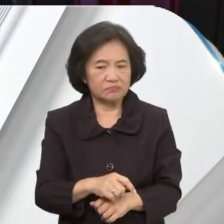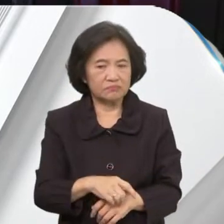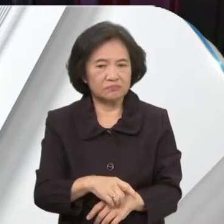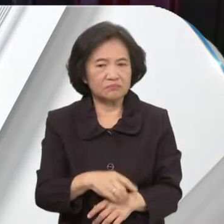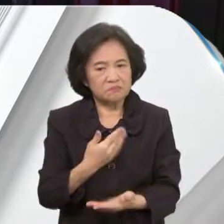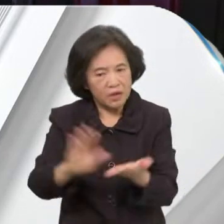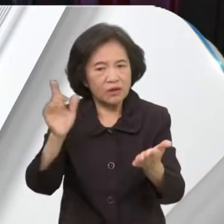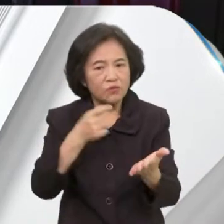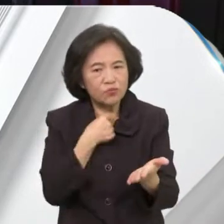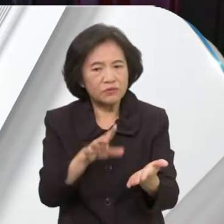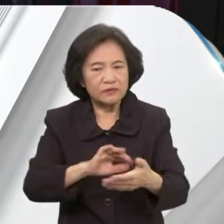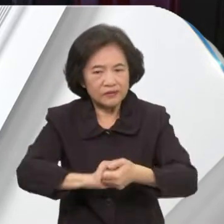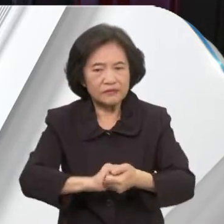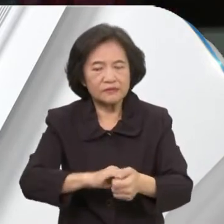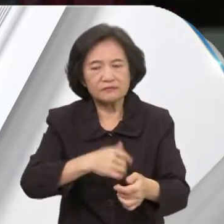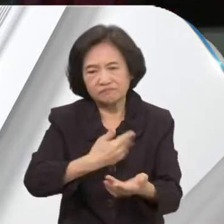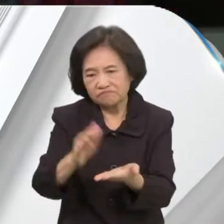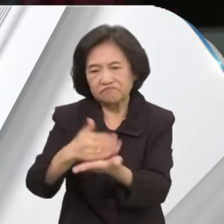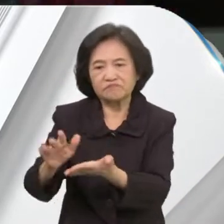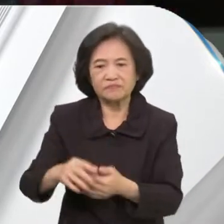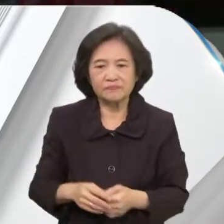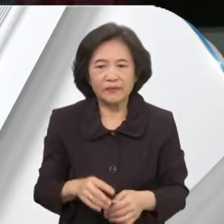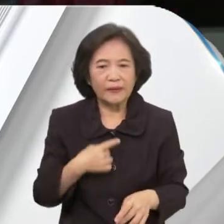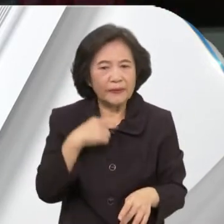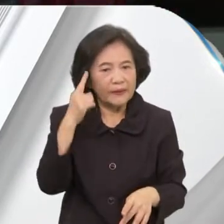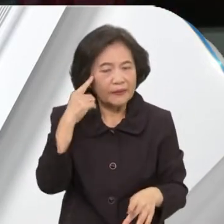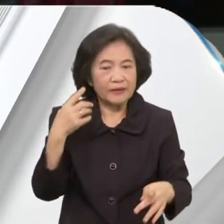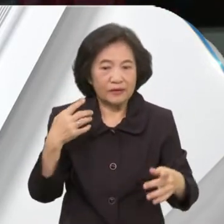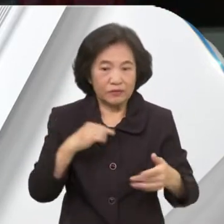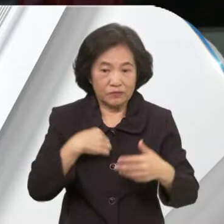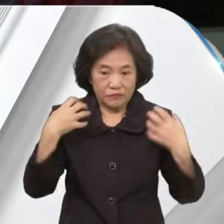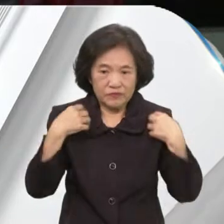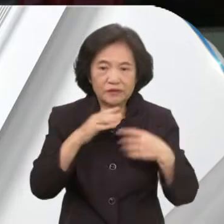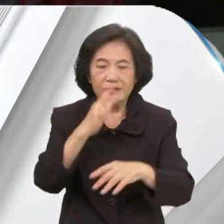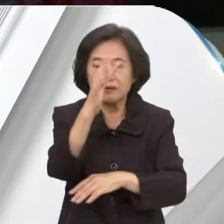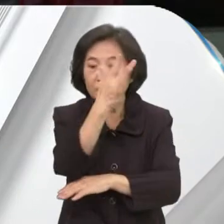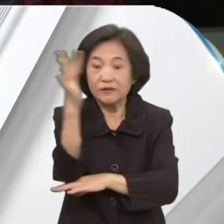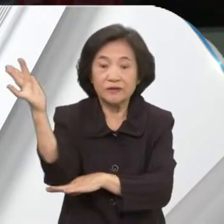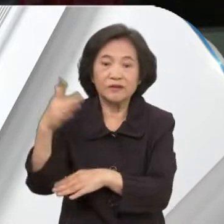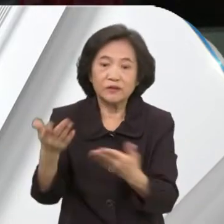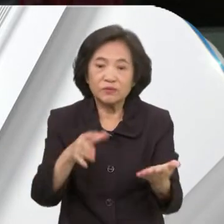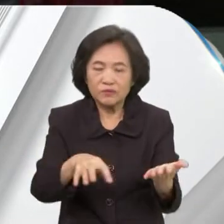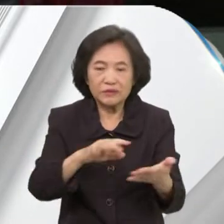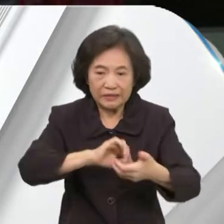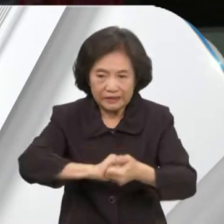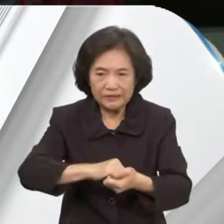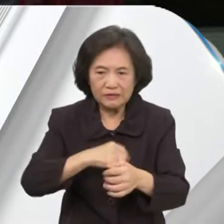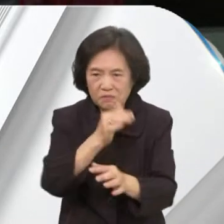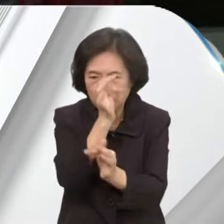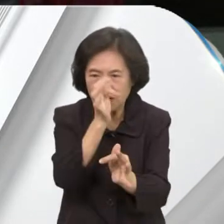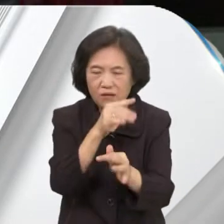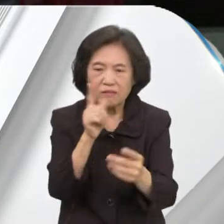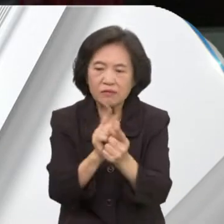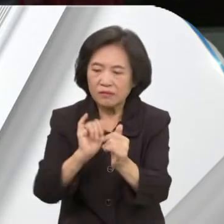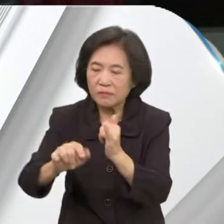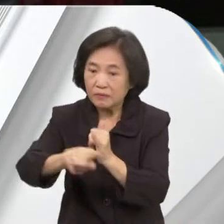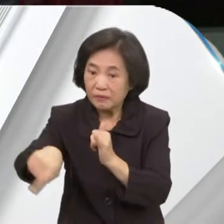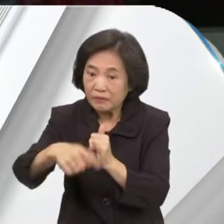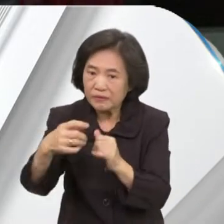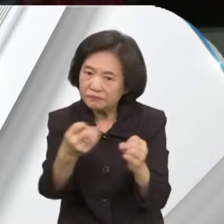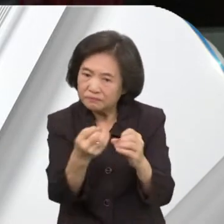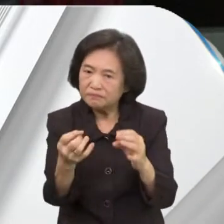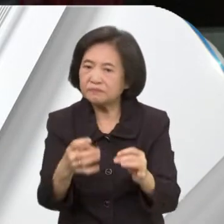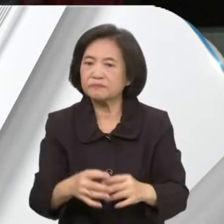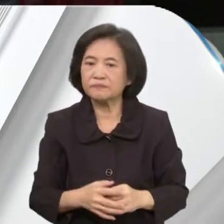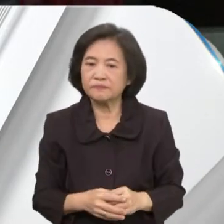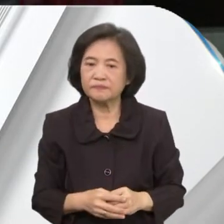现。我们就是尽量把它移除。 是我也会来责成林务局，要比较系统性的来跟一些民间业者啦，